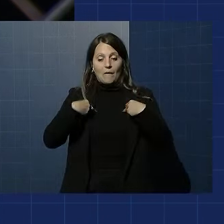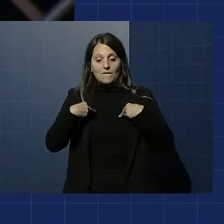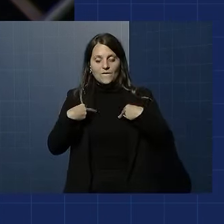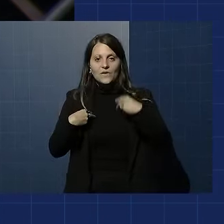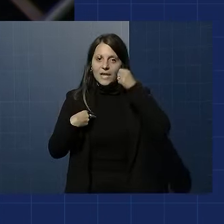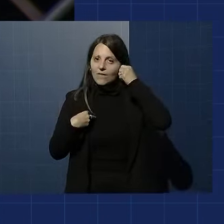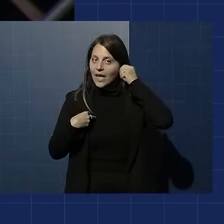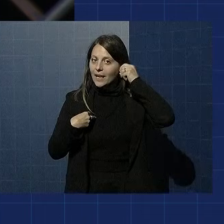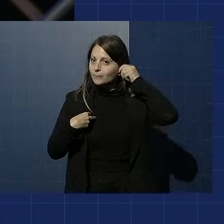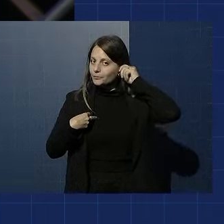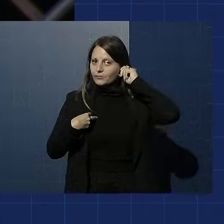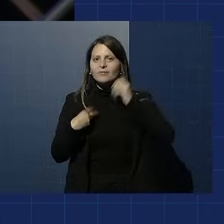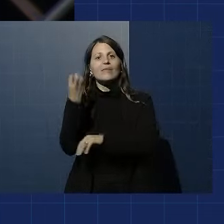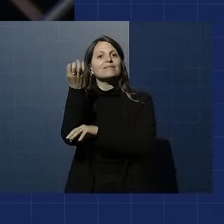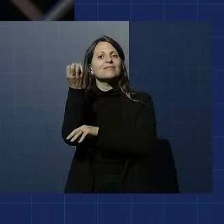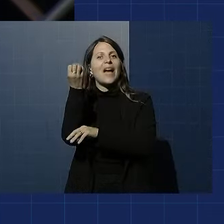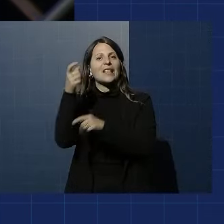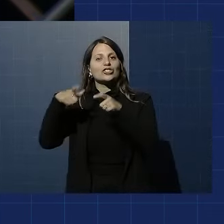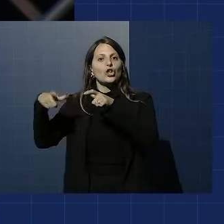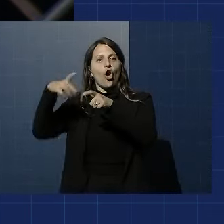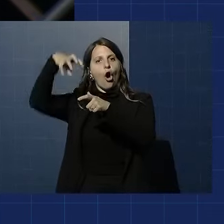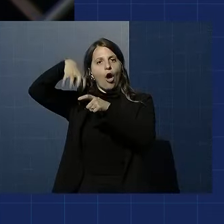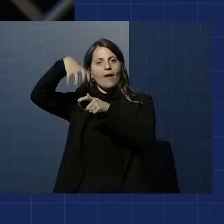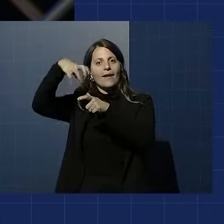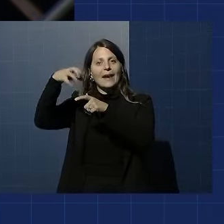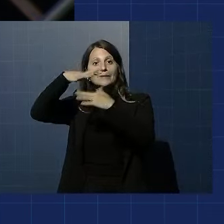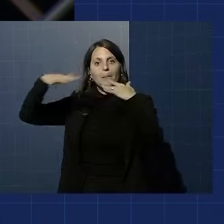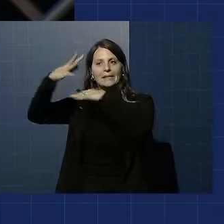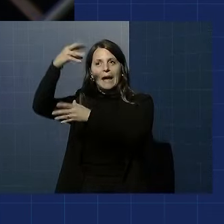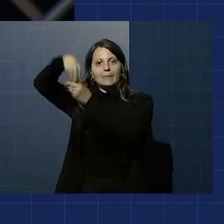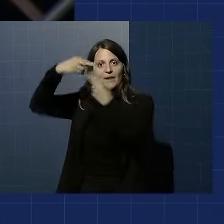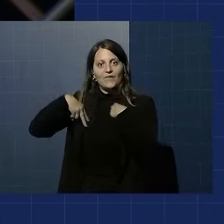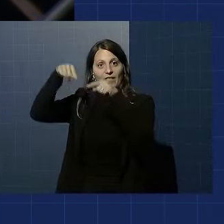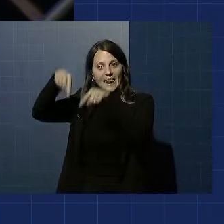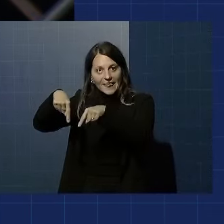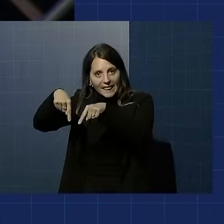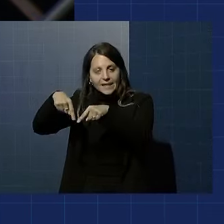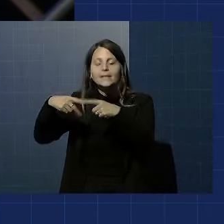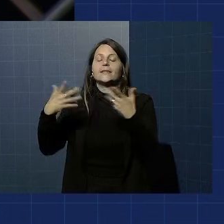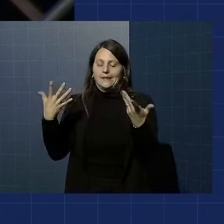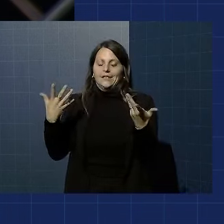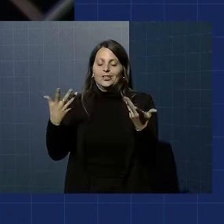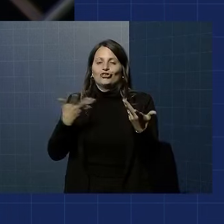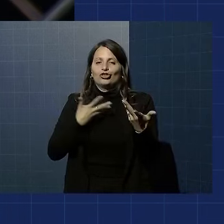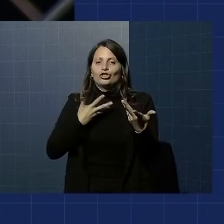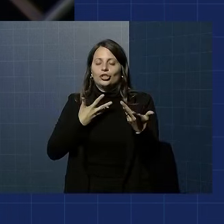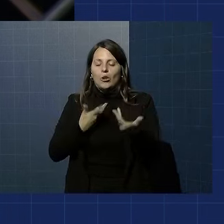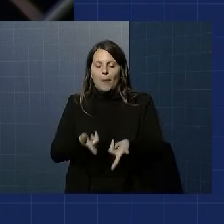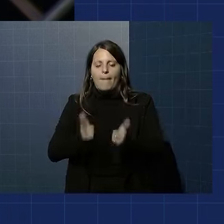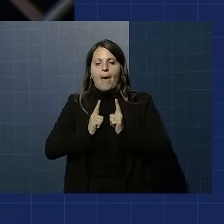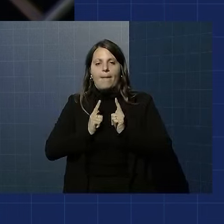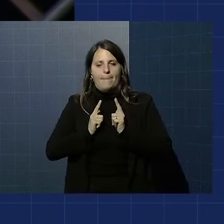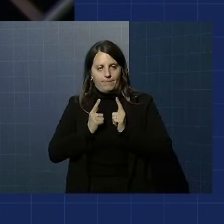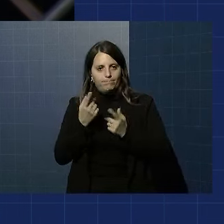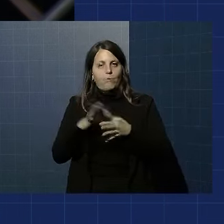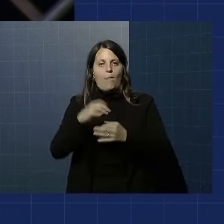spaziali, molto ristretto e a stretto contatto con altre persone, ha anche ovviamente degli impatti sulla nostra psiche. Quindi questo è l'argomento di